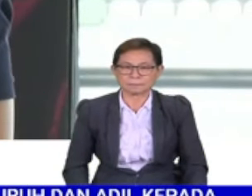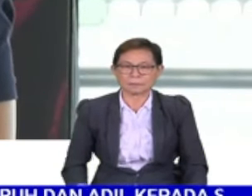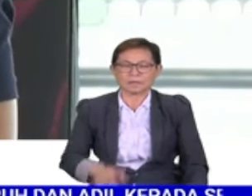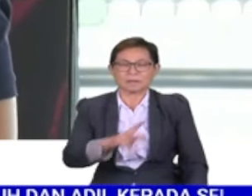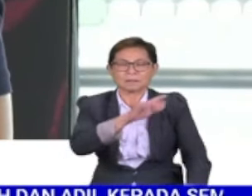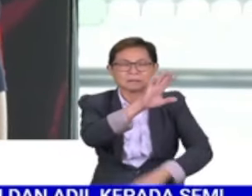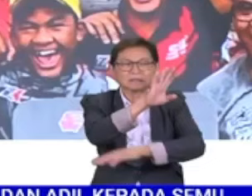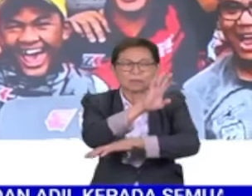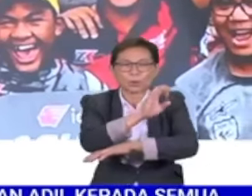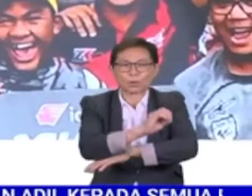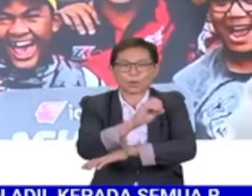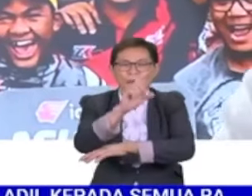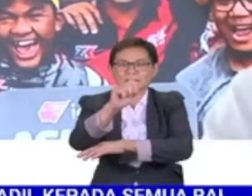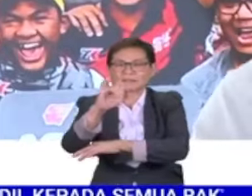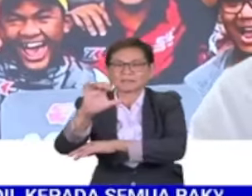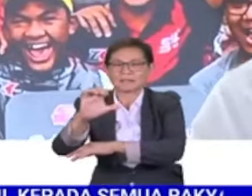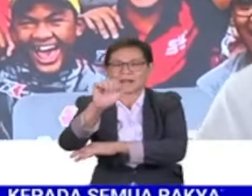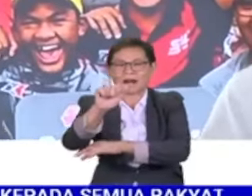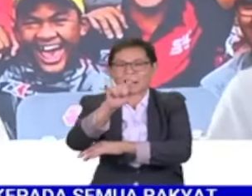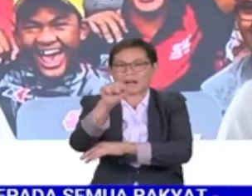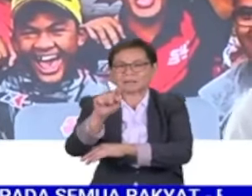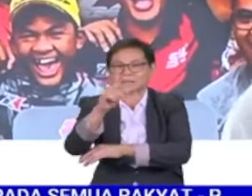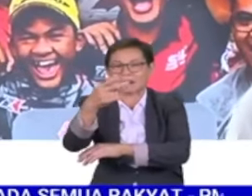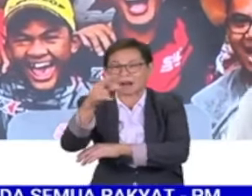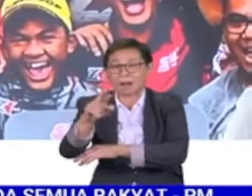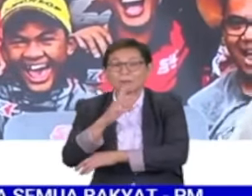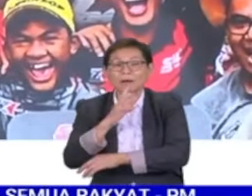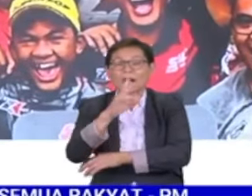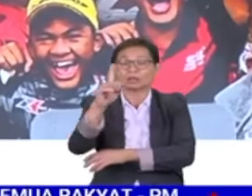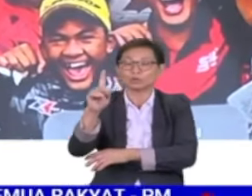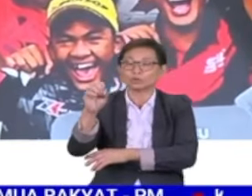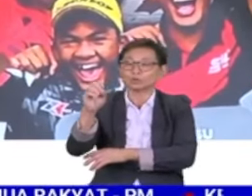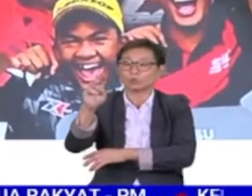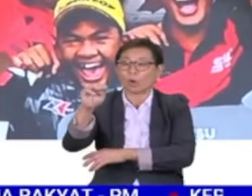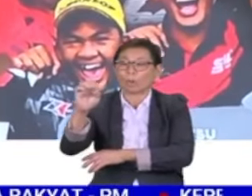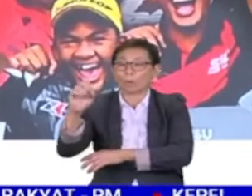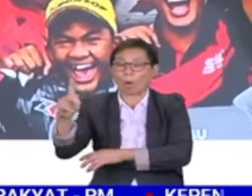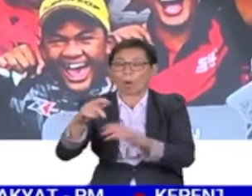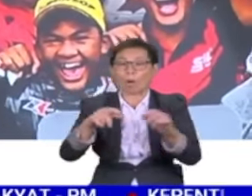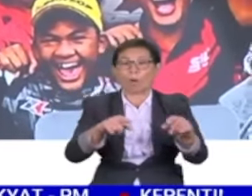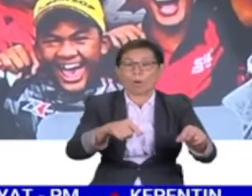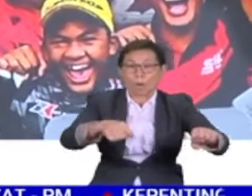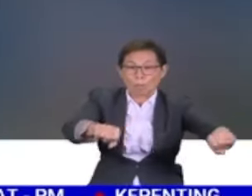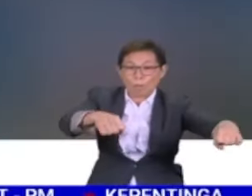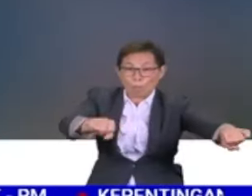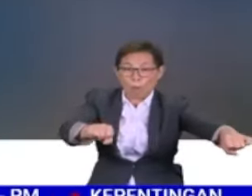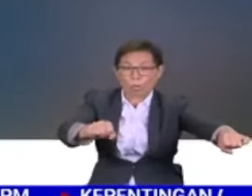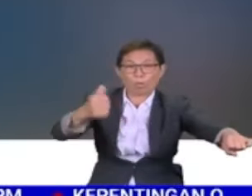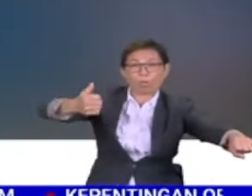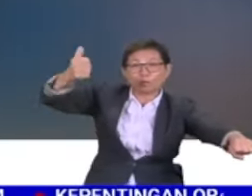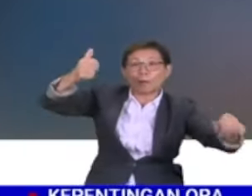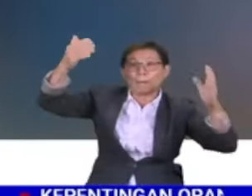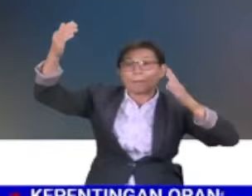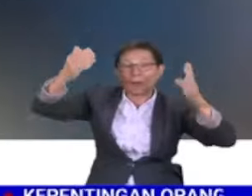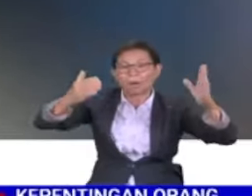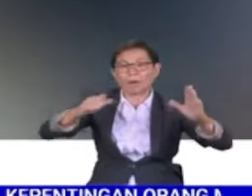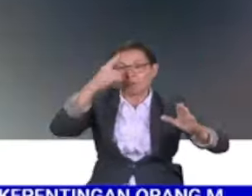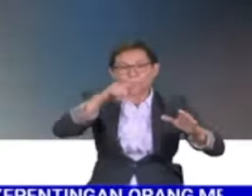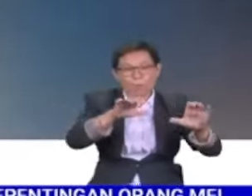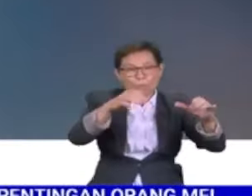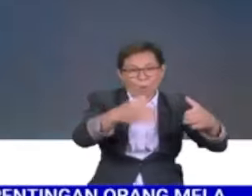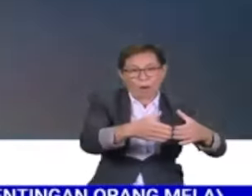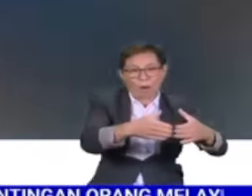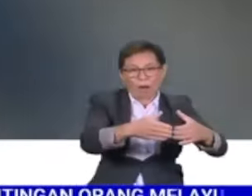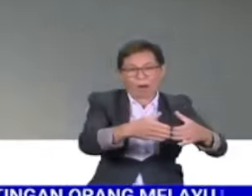Ketua Pegawai Eksekutif SIC Azhan Shariman Hanif berkata Damok menjadi satu-satunya pelumba tunggal negara dalam MotoGP apabila beraksi buat pasukan